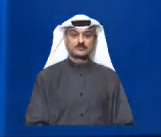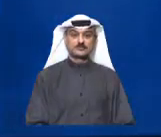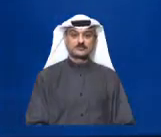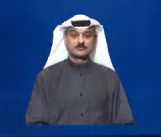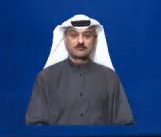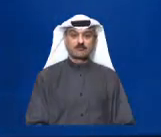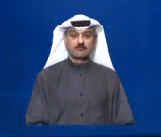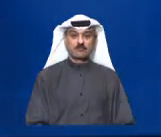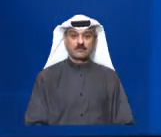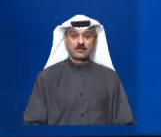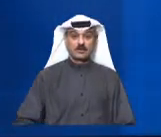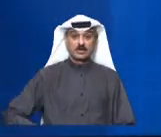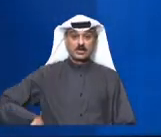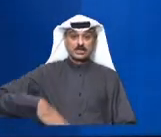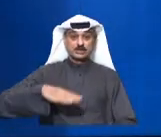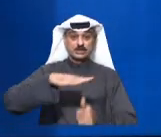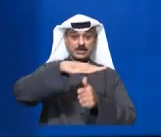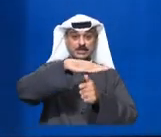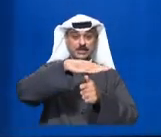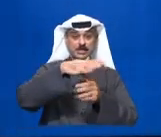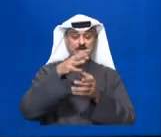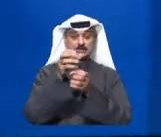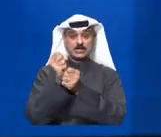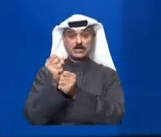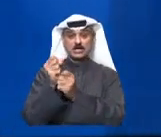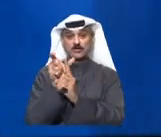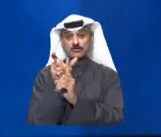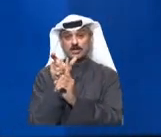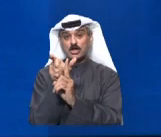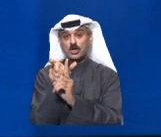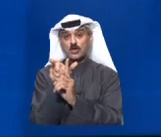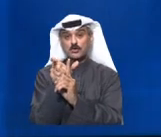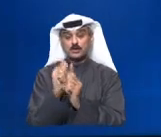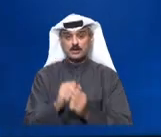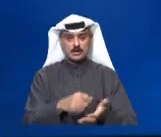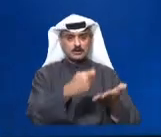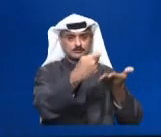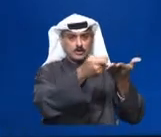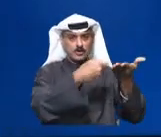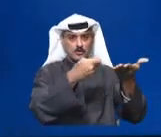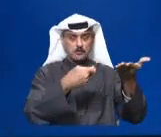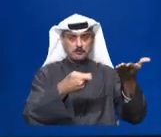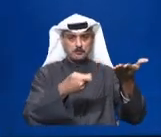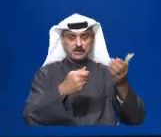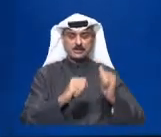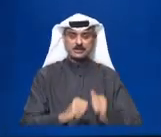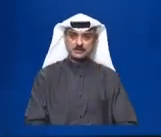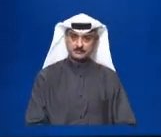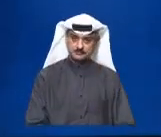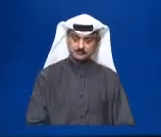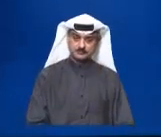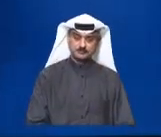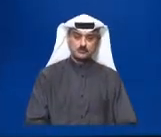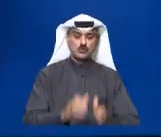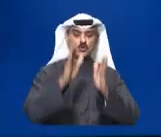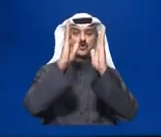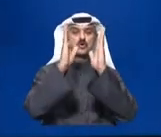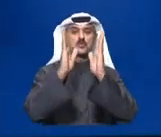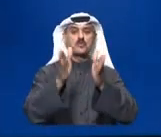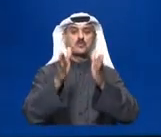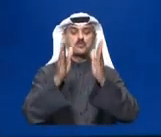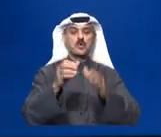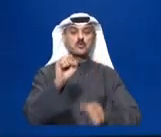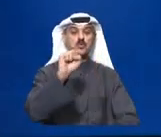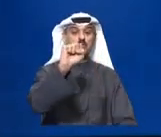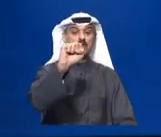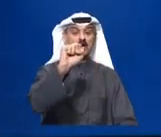بعث حضرة صاحب السمو أمير البلاد الشيخ نواف الأحمد الجابر الصباح حفظه الله ورعاه ببرقية تهنئة إلى